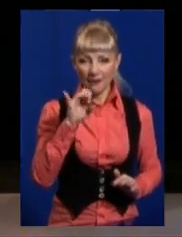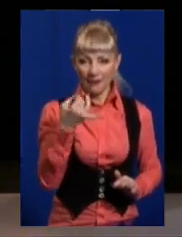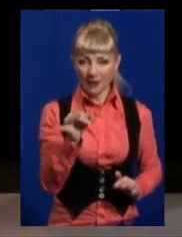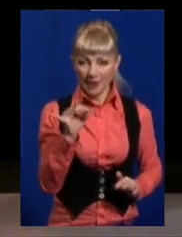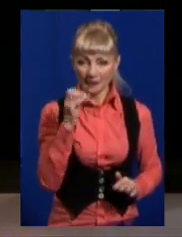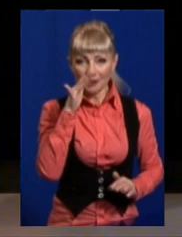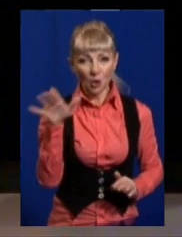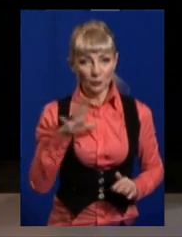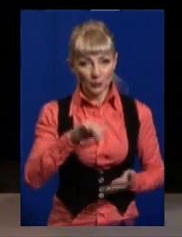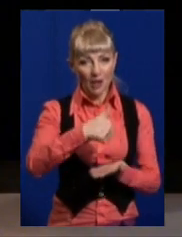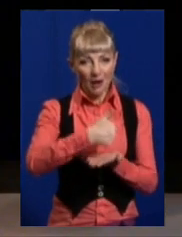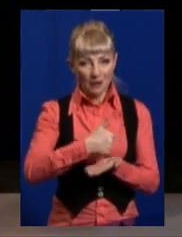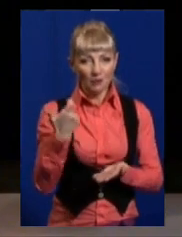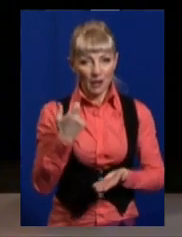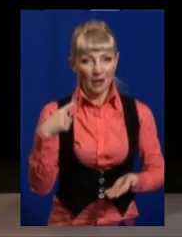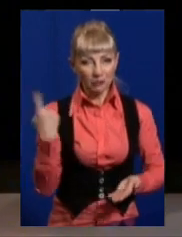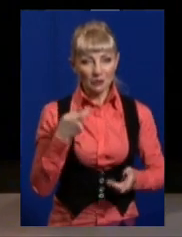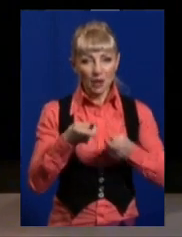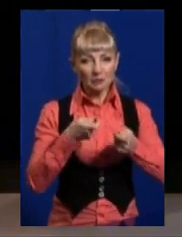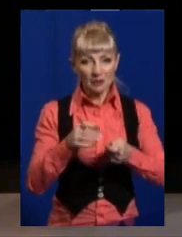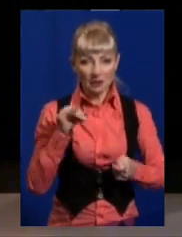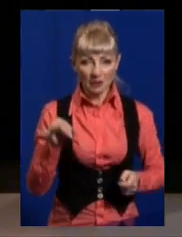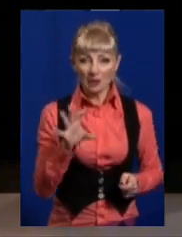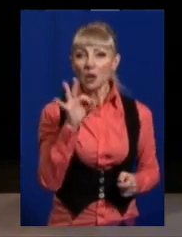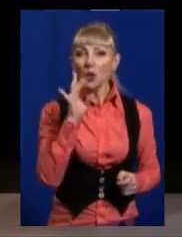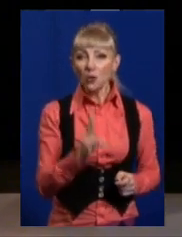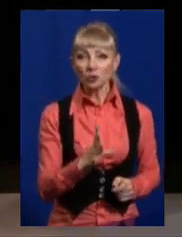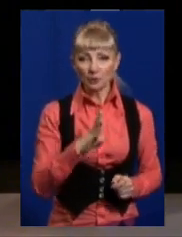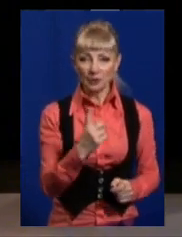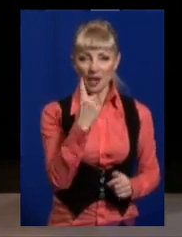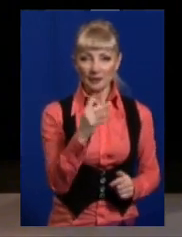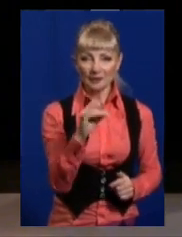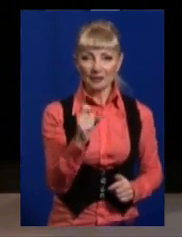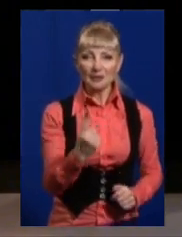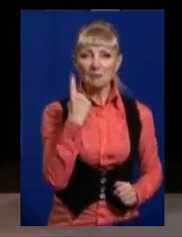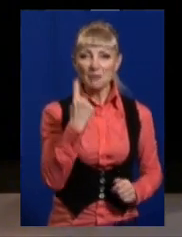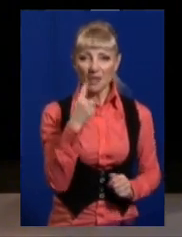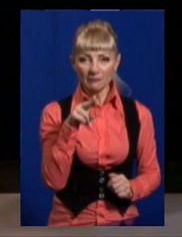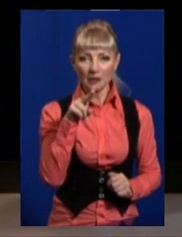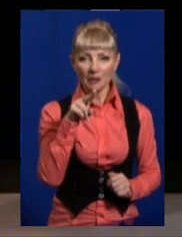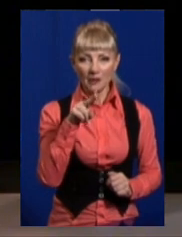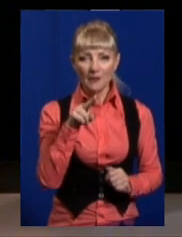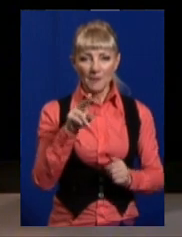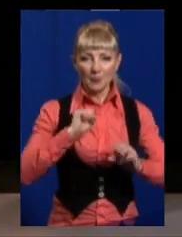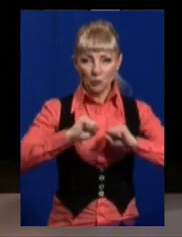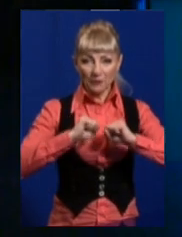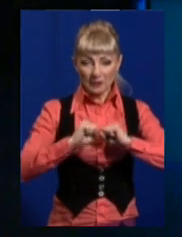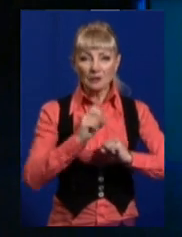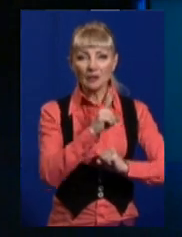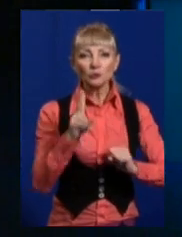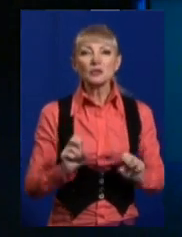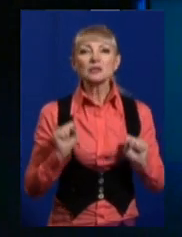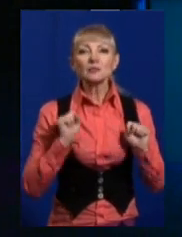головою Харківської обласної адміністрації, він був один з перших постмайданних очільників, які